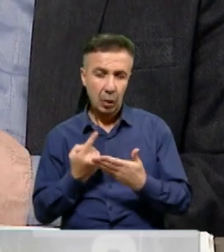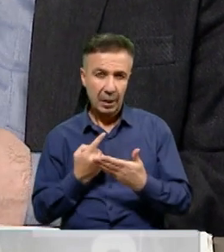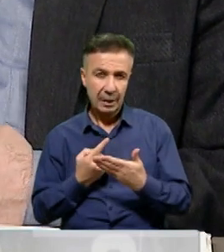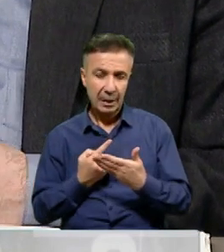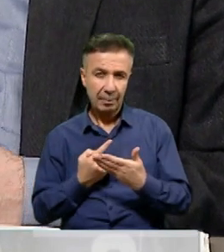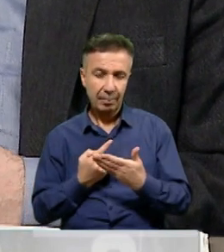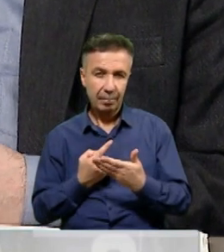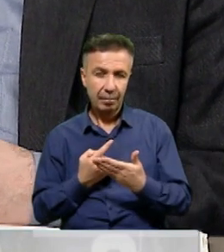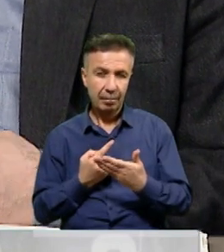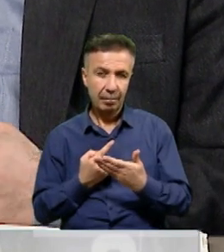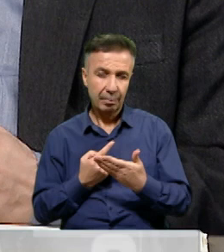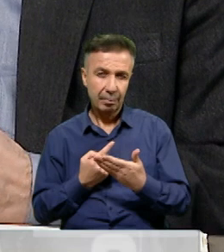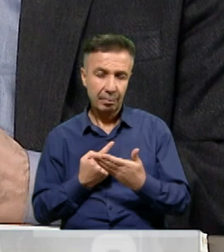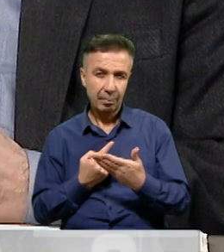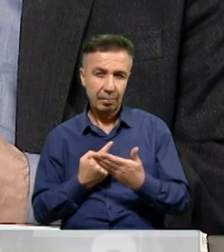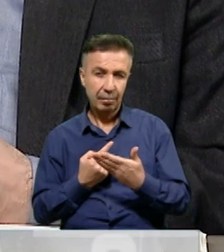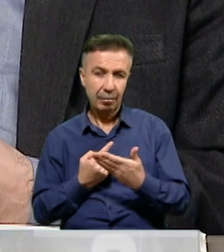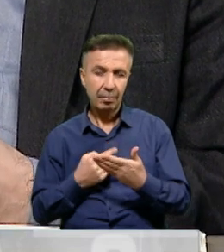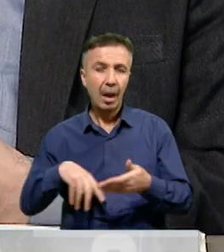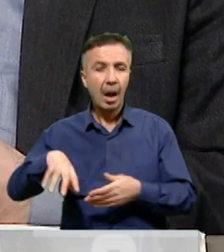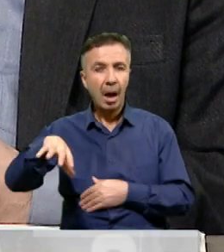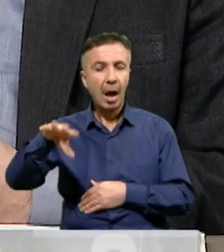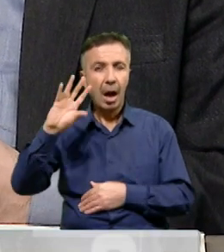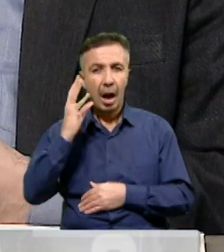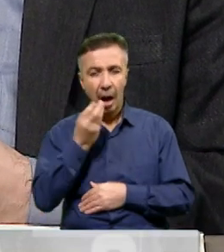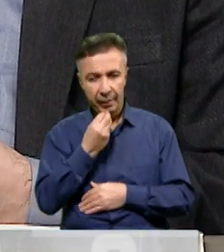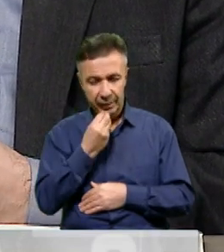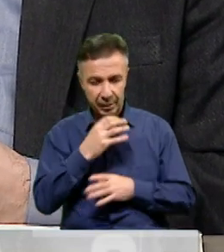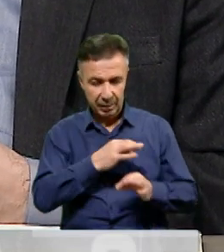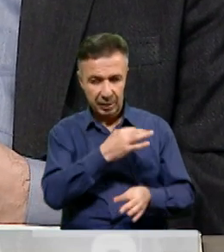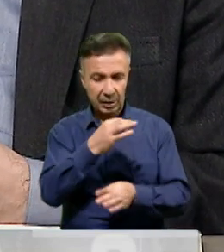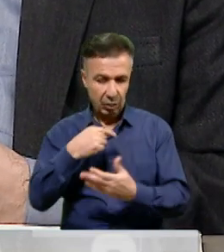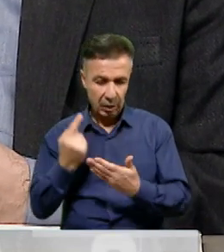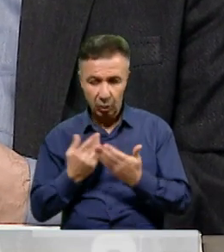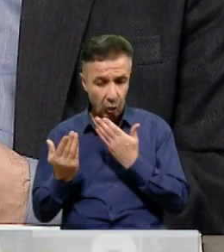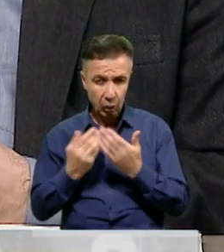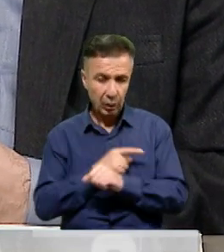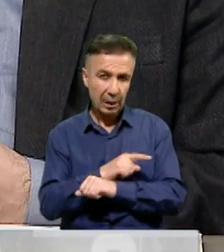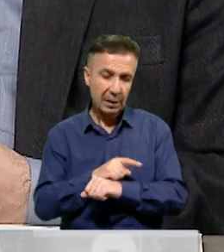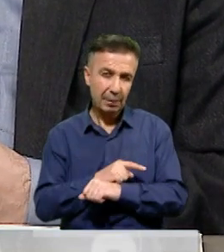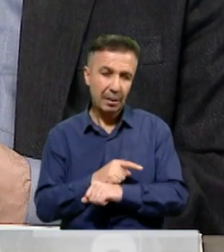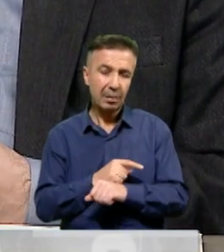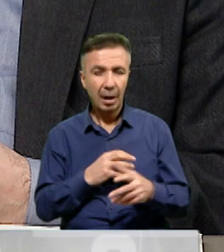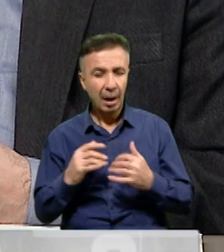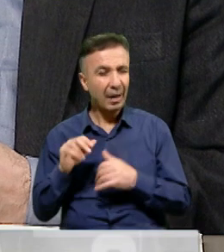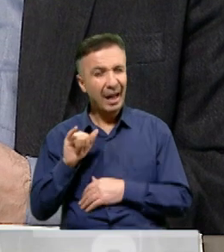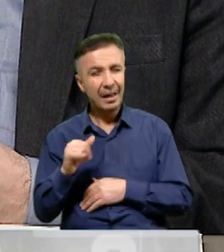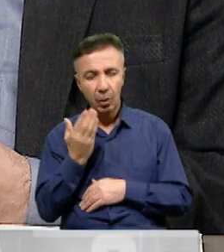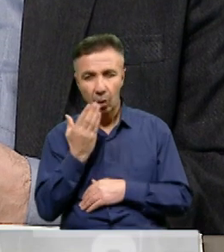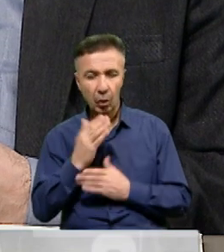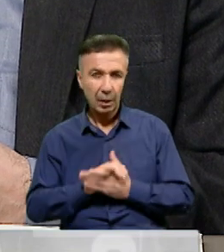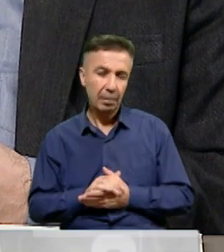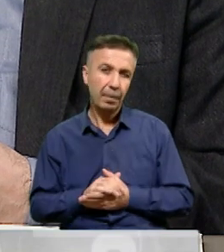Tabii ki. Evet. Dünyanın neresine gidersek gidelim, bütün hafızlar Kur'an-ı Kerim'i okuduklarında harfi harfine aynı okuyorlar.